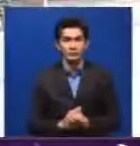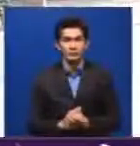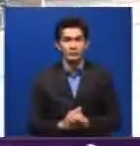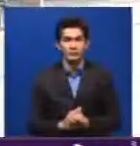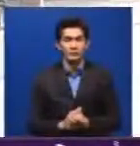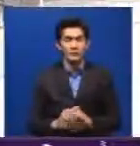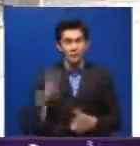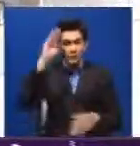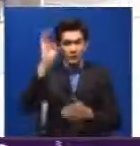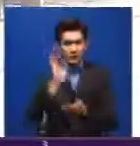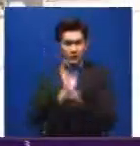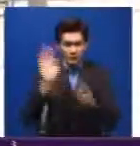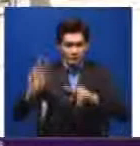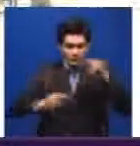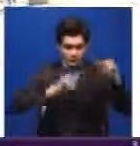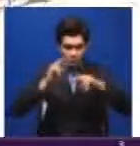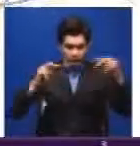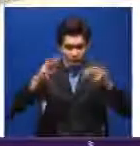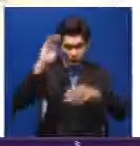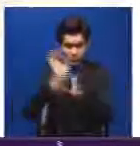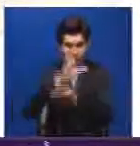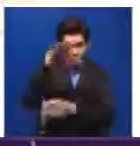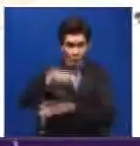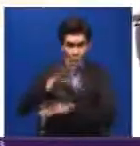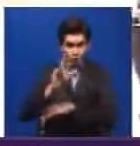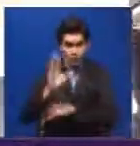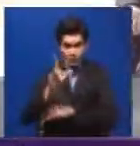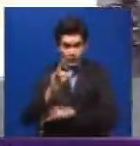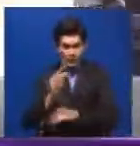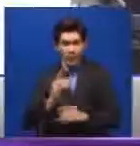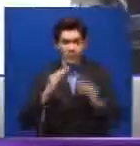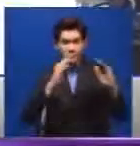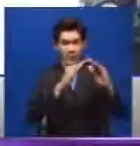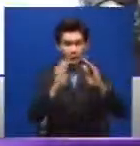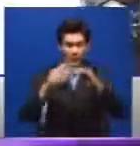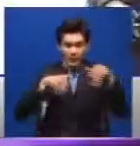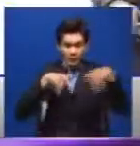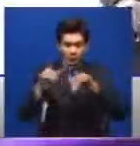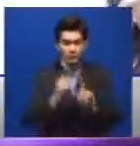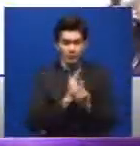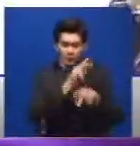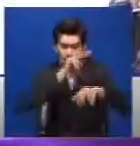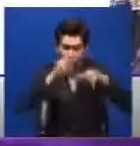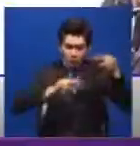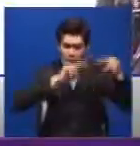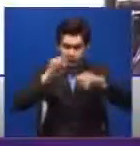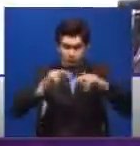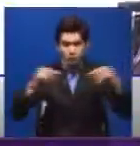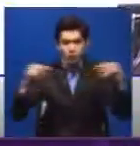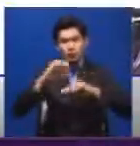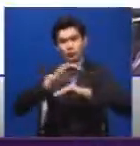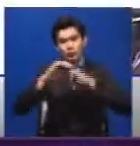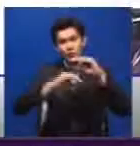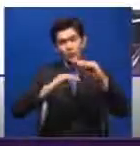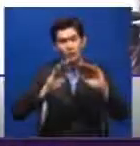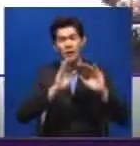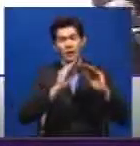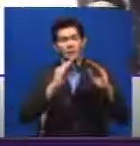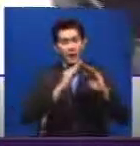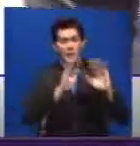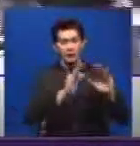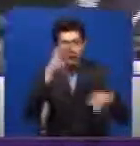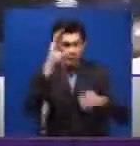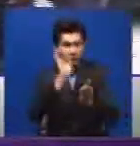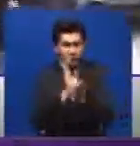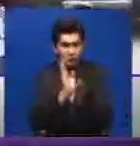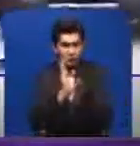ตำรวจสายตรวจสถานีตำรวจนครบาลโชคชัยเริ่มตระเวนไปตามบ้านเรือนของประชาชนตามภารกิจโครงการฝากบ้านไว้กับตำรวจในช่